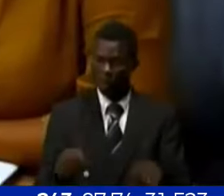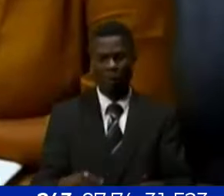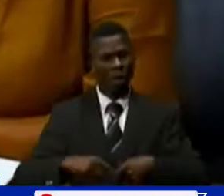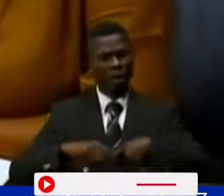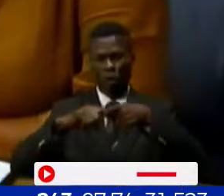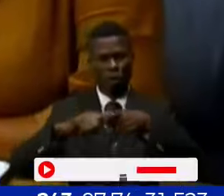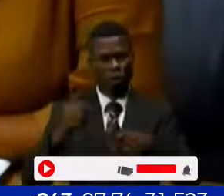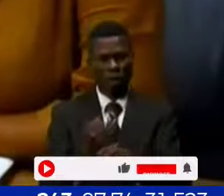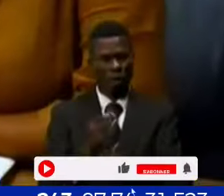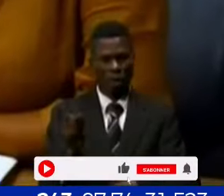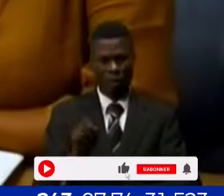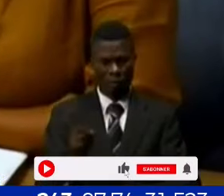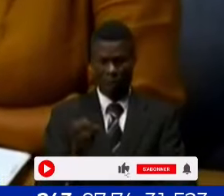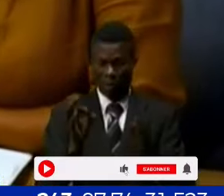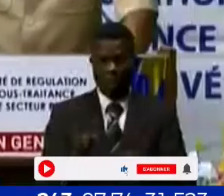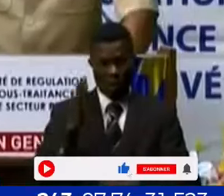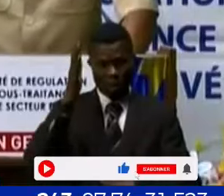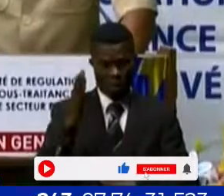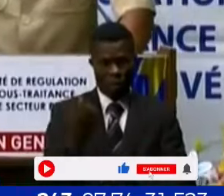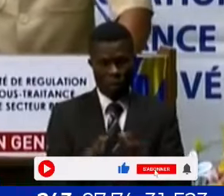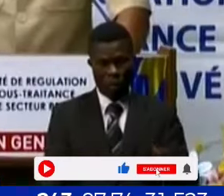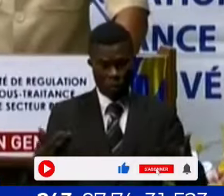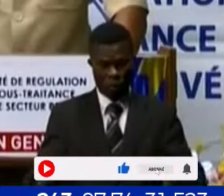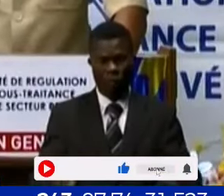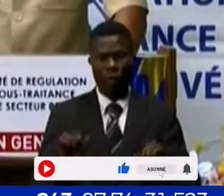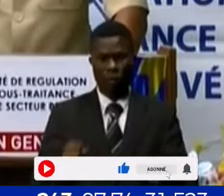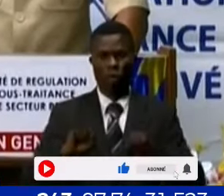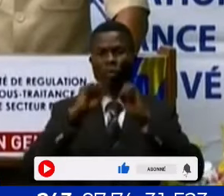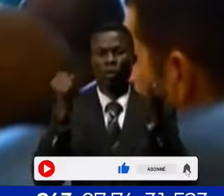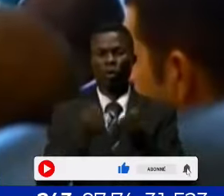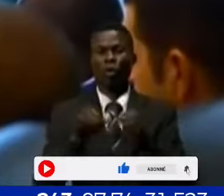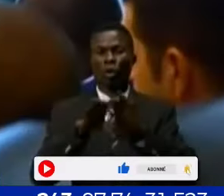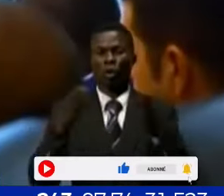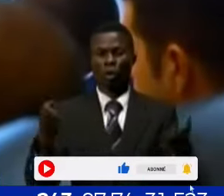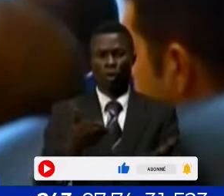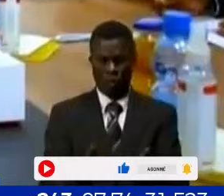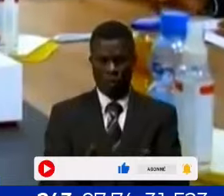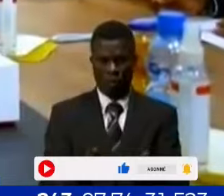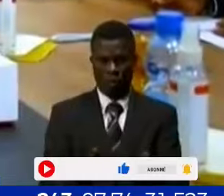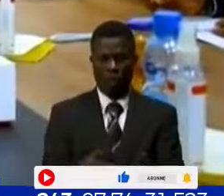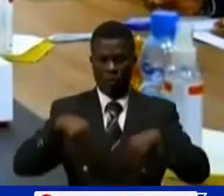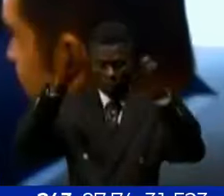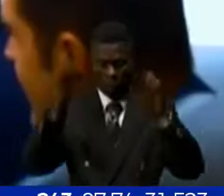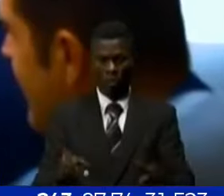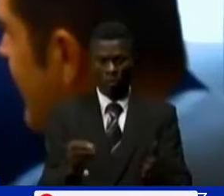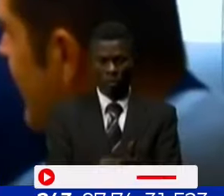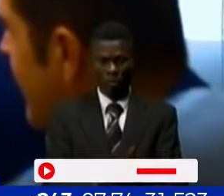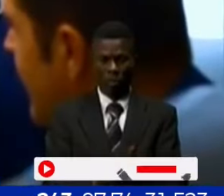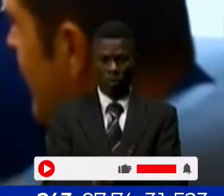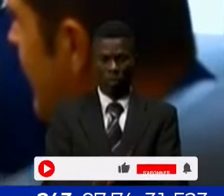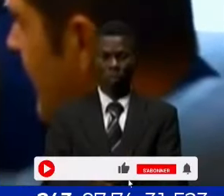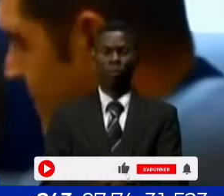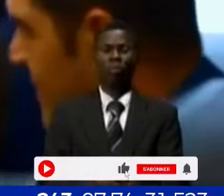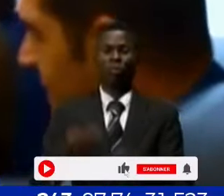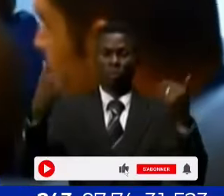société TCFF, comme recommandé par l'ARSP. Il est à noter que cette année encore, le DG Miguel Cachal